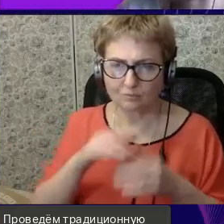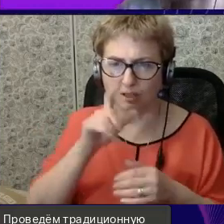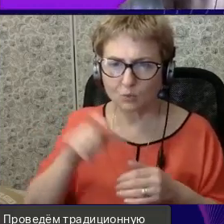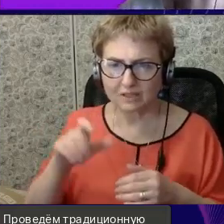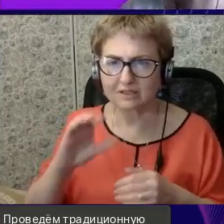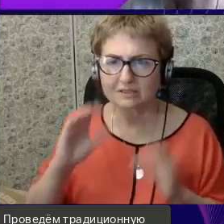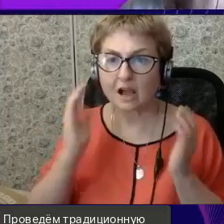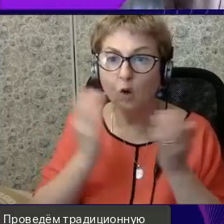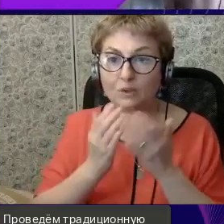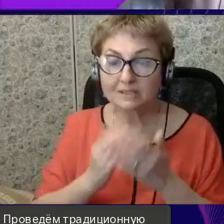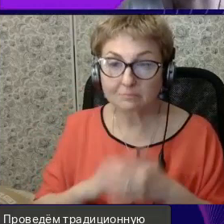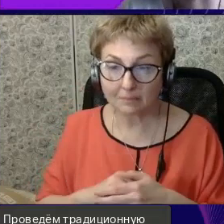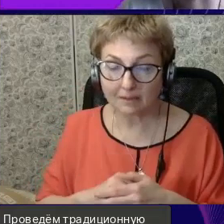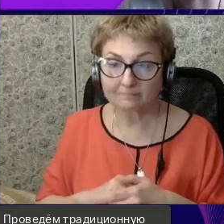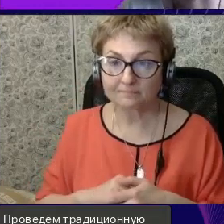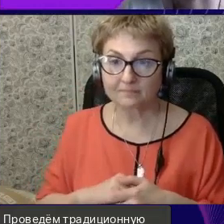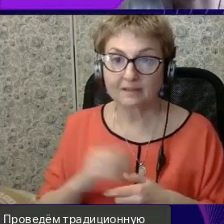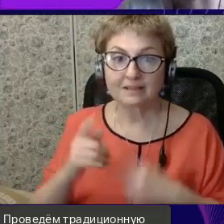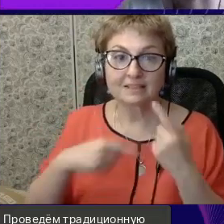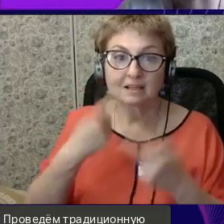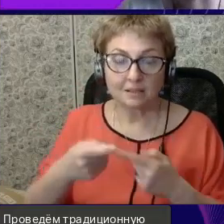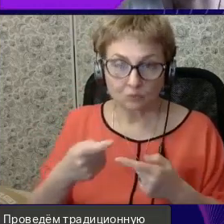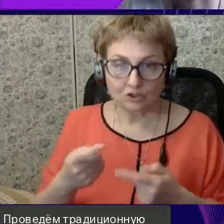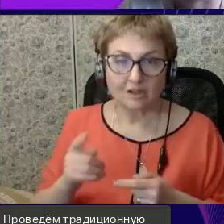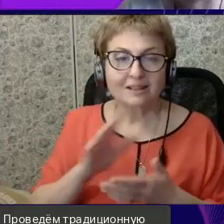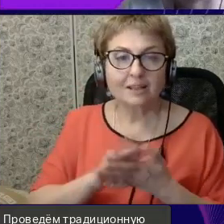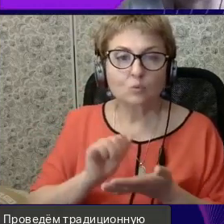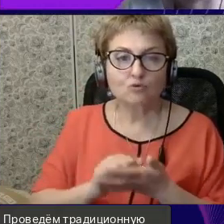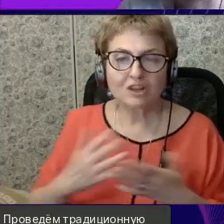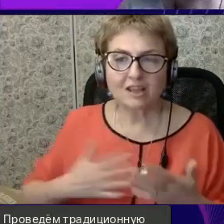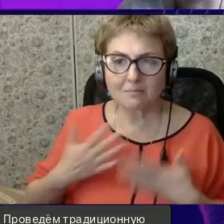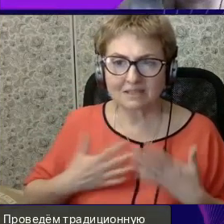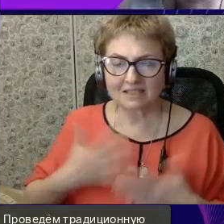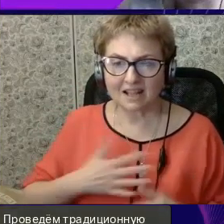руководящем контроле в отношении целой группы людей с аутизмом.